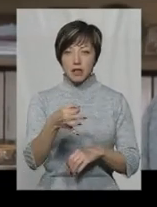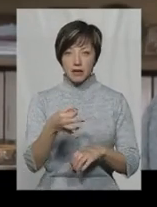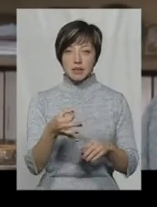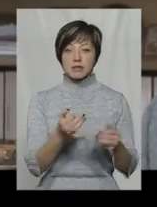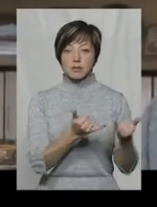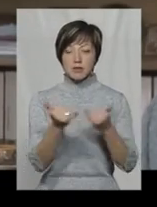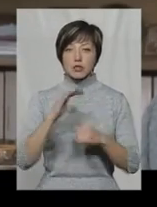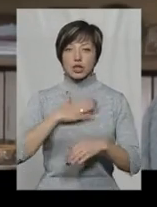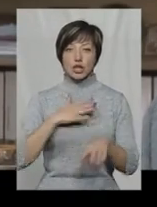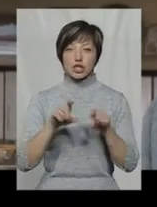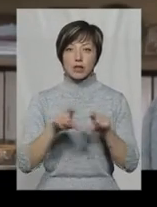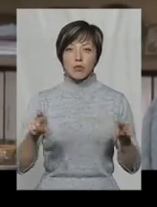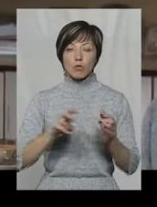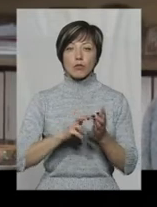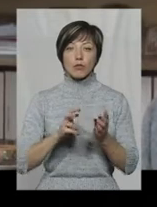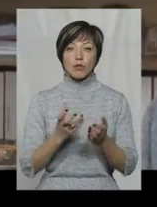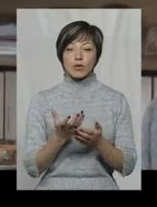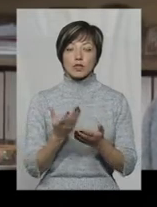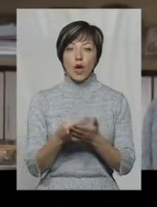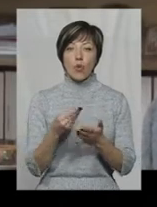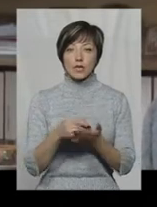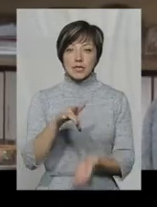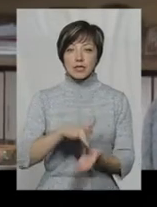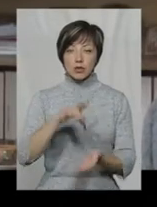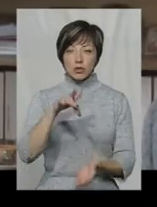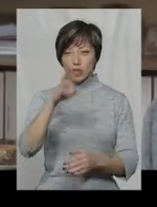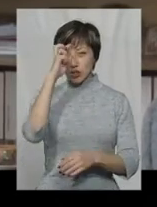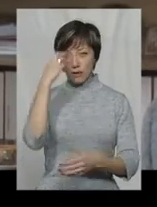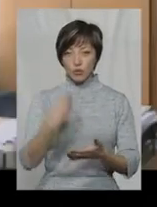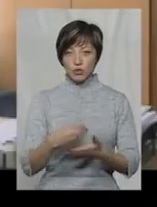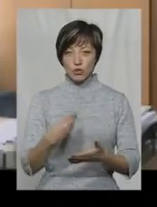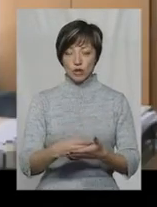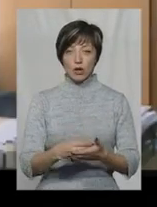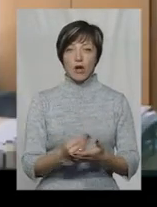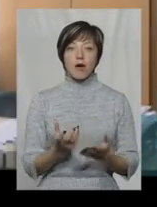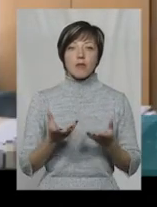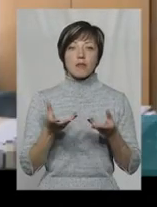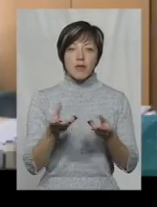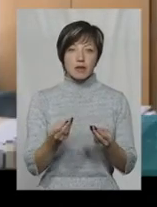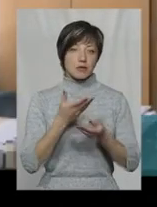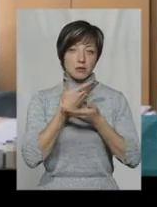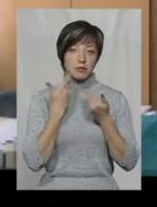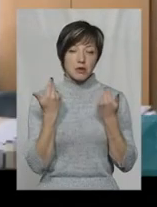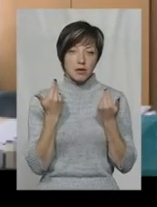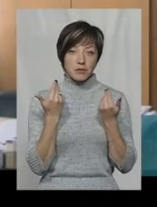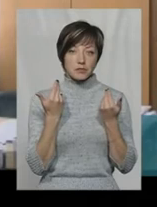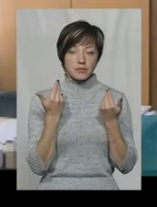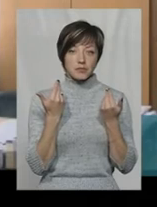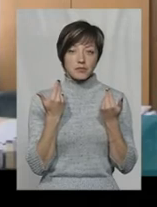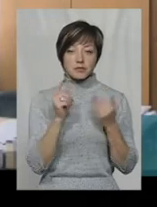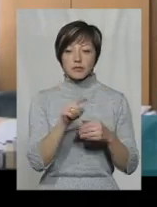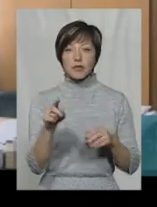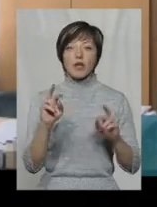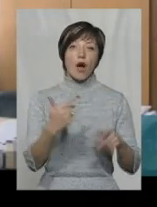наші заклади, вони поступають за кошти, централізовано за кошти державного бюджету. Впливу ми на них не маємо, і як